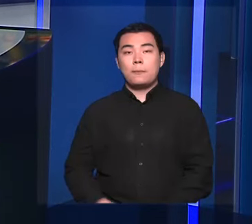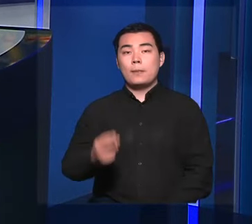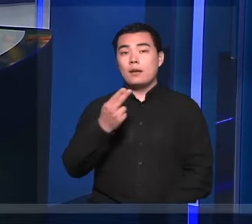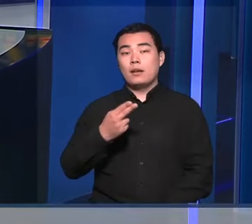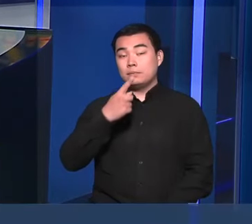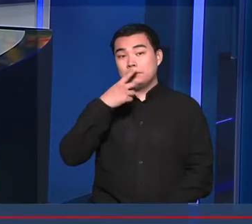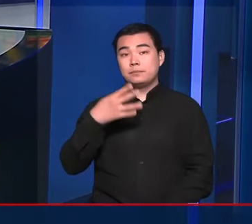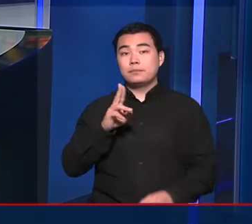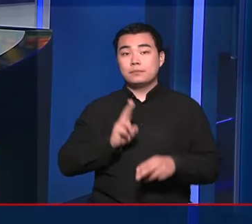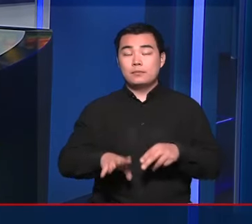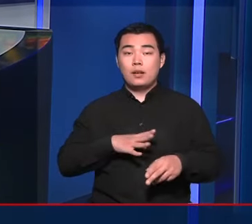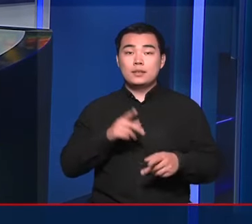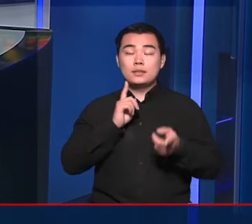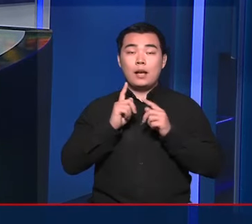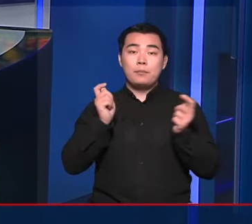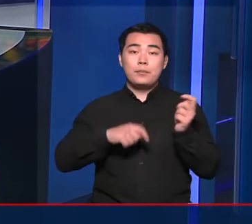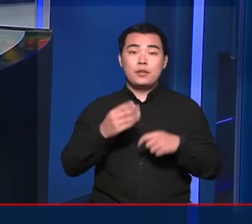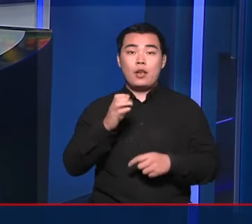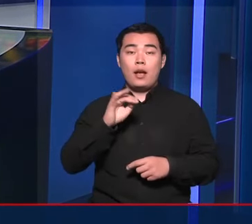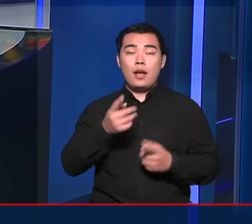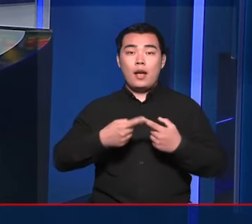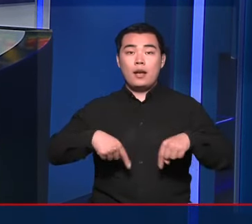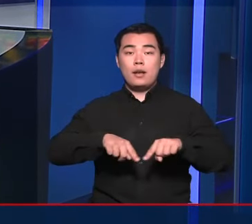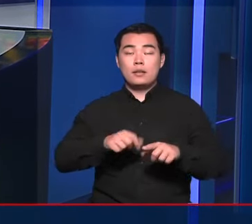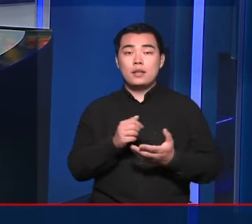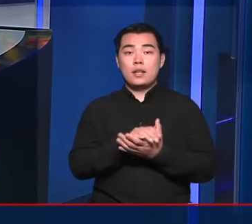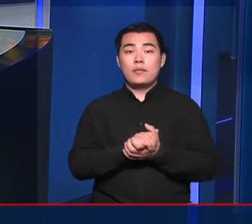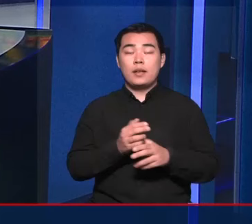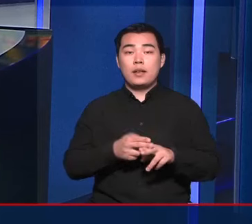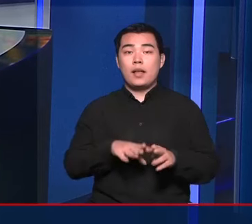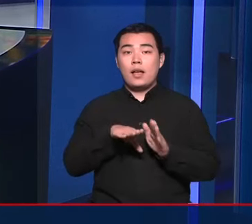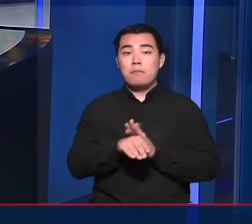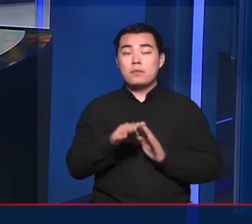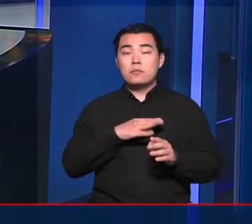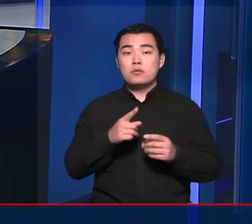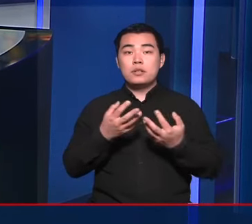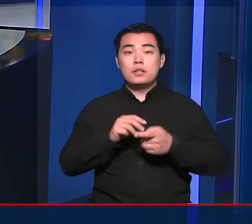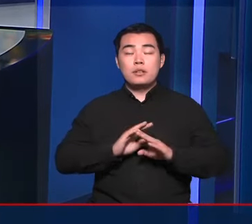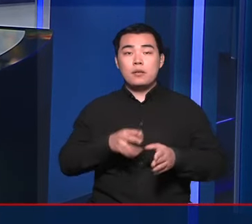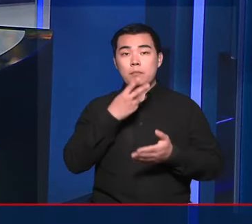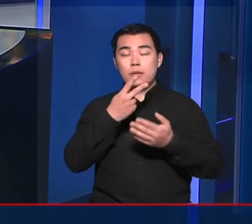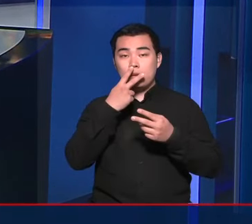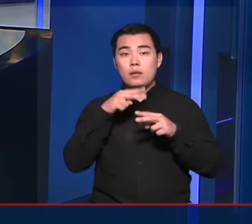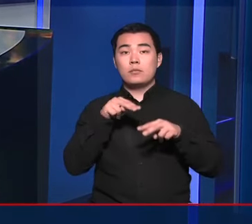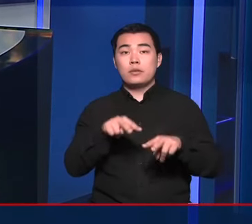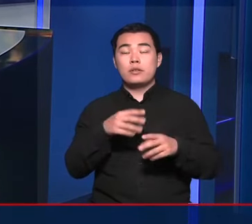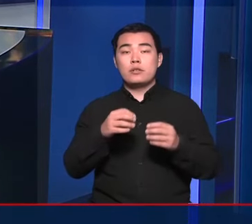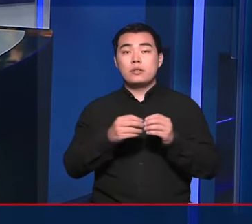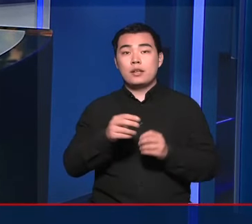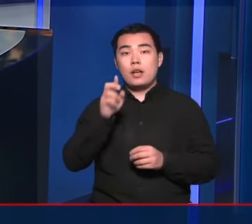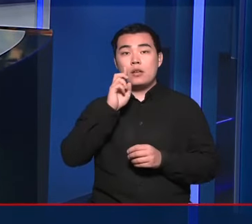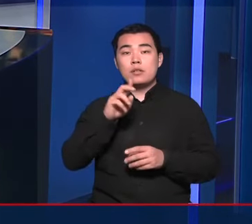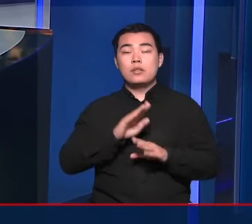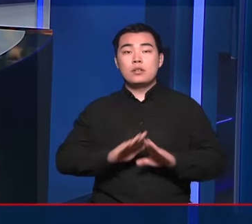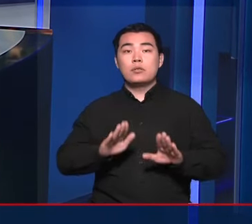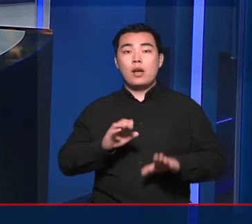В Астане накануне завершился саммит Шанхайской организации сотрудничества, который объединяет, не считая наблюдателей, теперь уже 10 стран не